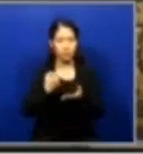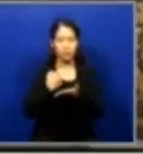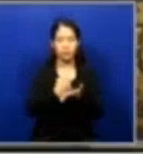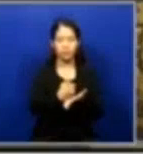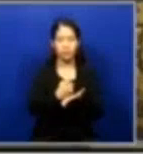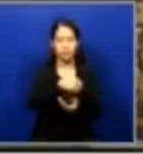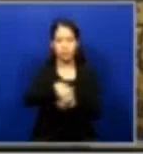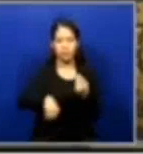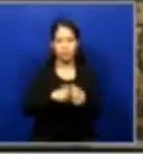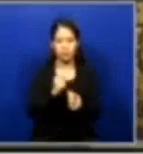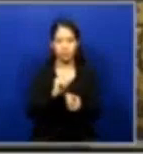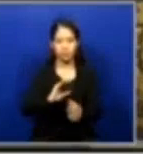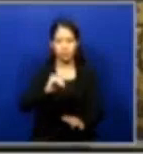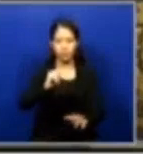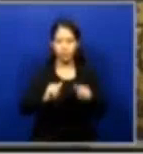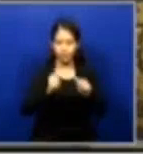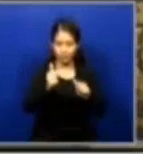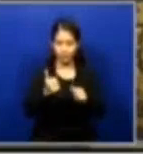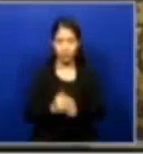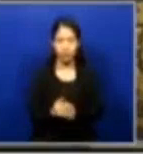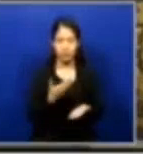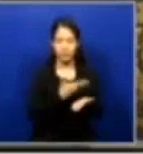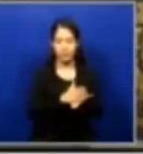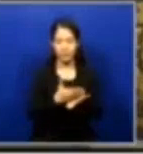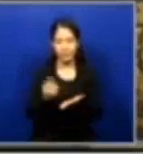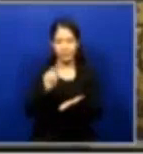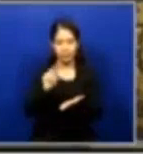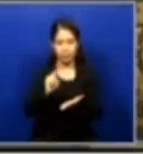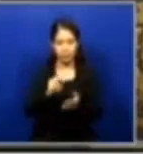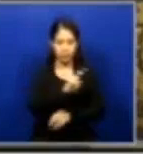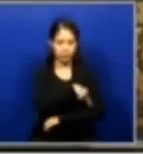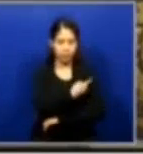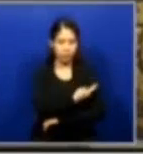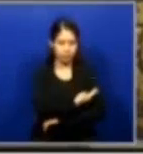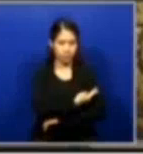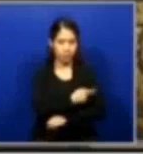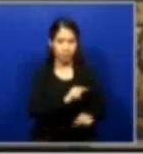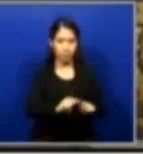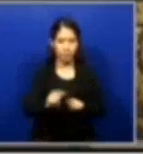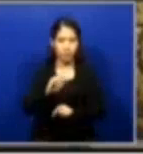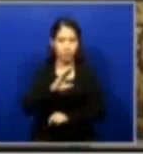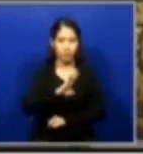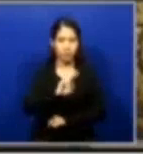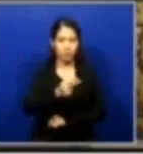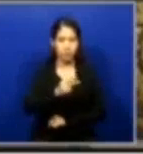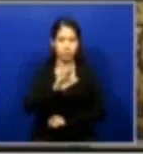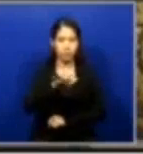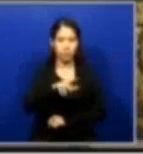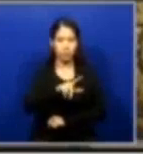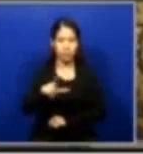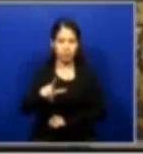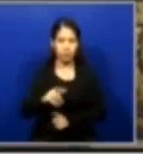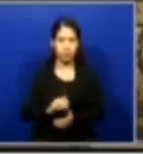จในฉบับแรกนี้ได้แบ่งเป็นเรื่องการแพทย์และสาธารณสุข 45,000 ล้าน